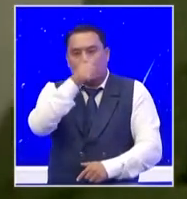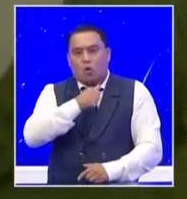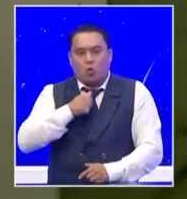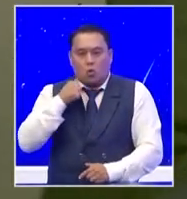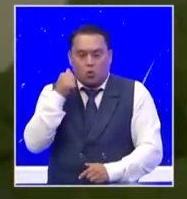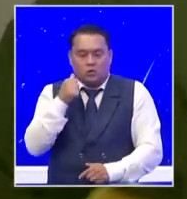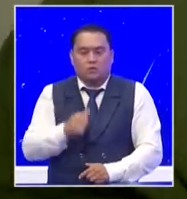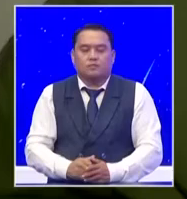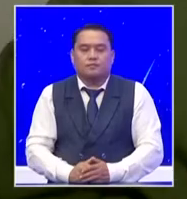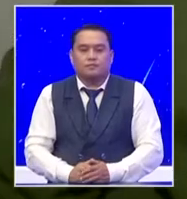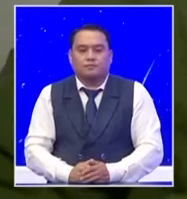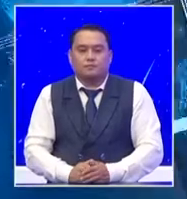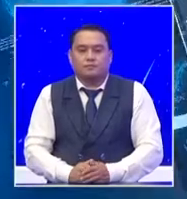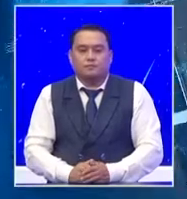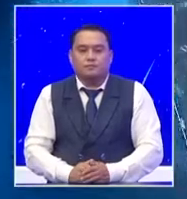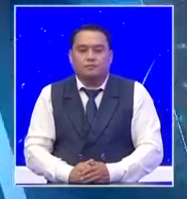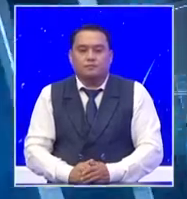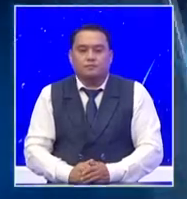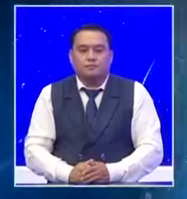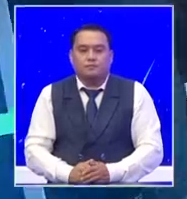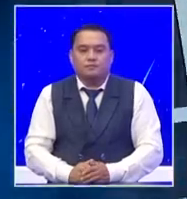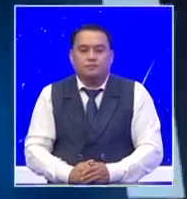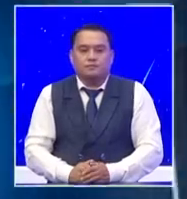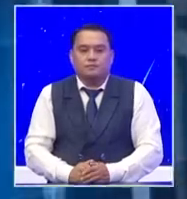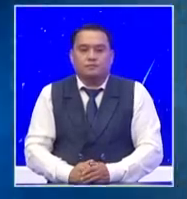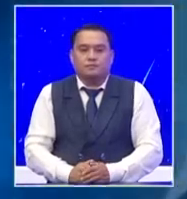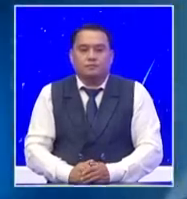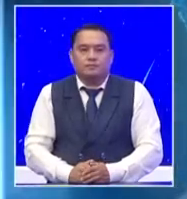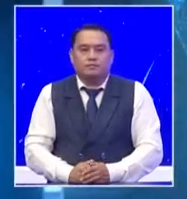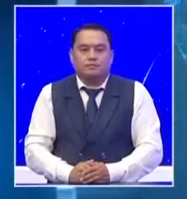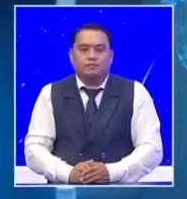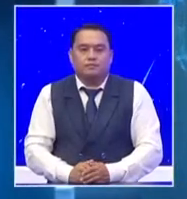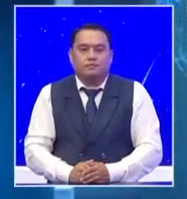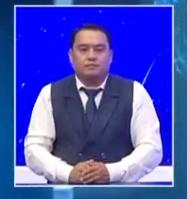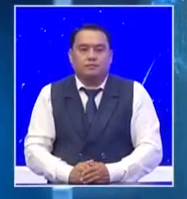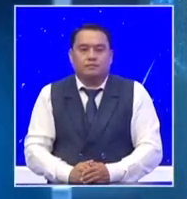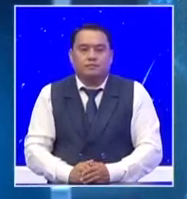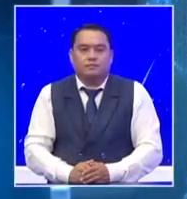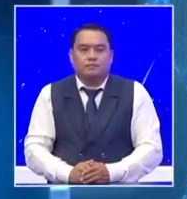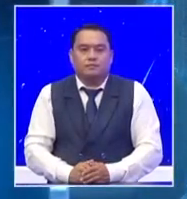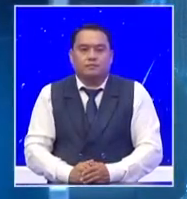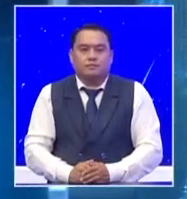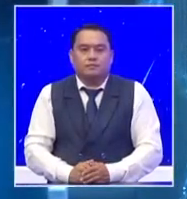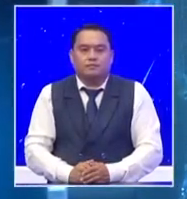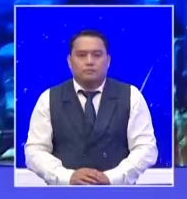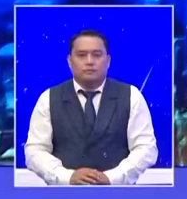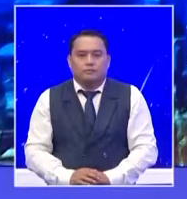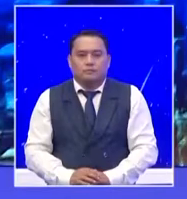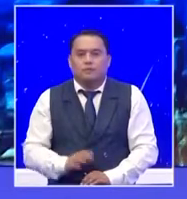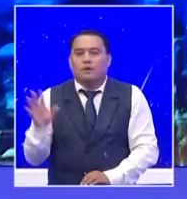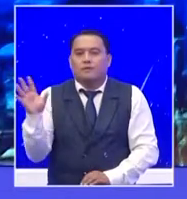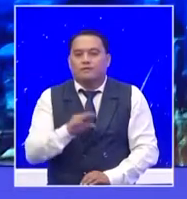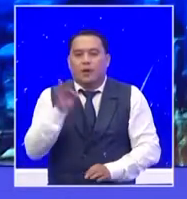в каком бы формате он ни проходил. Дамир Анитов, Айдос Калиев, Хайрат Костурганов, телеканал ЖЦУ.